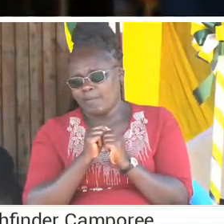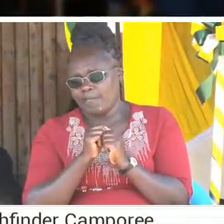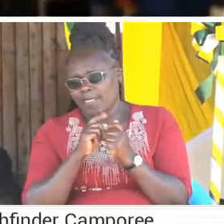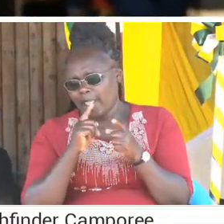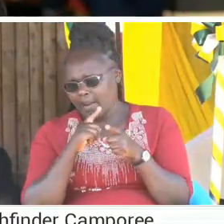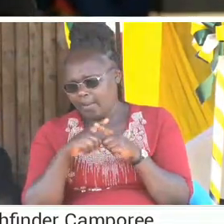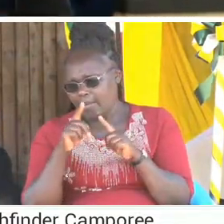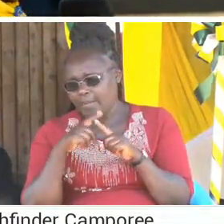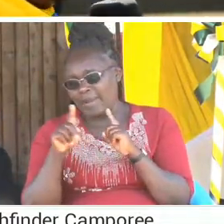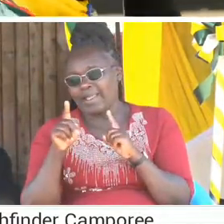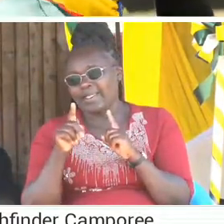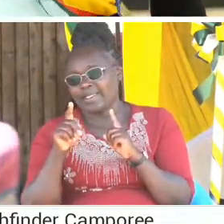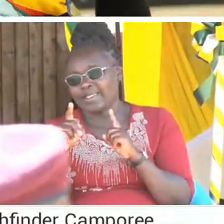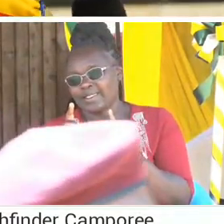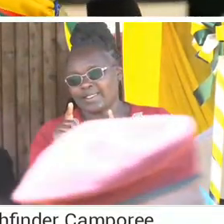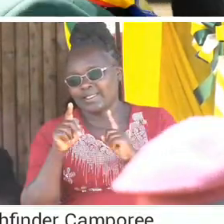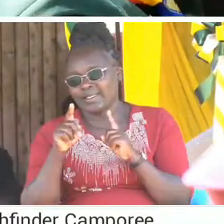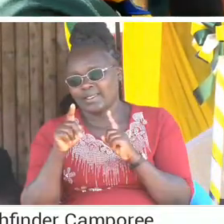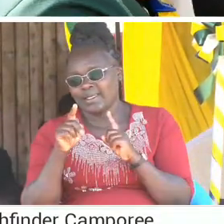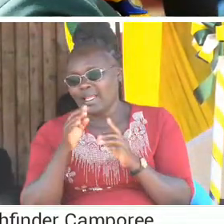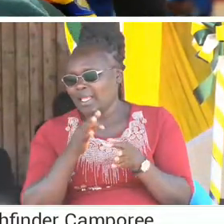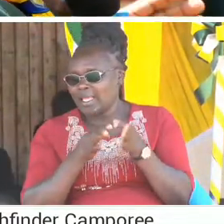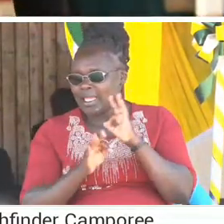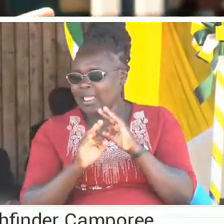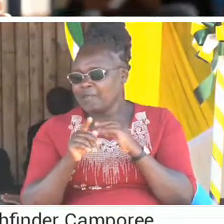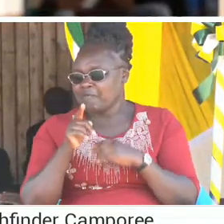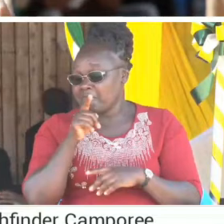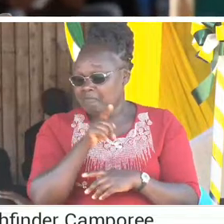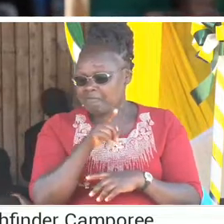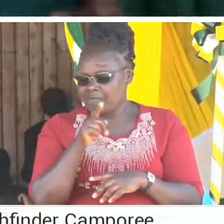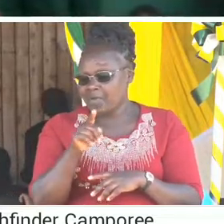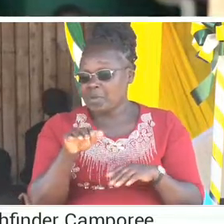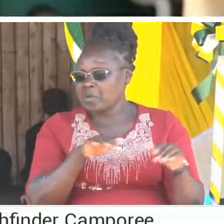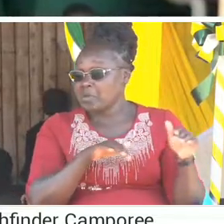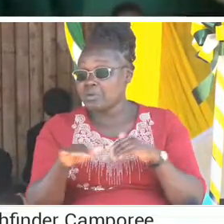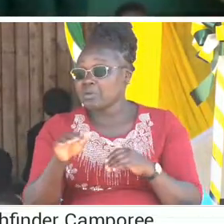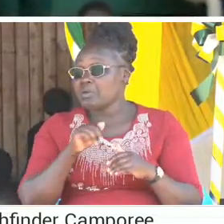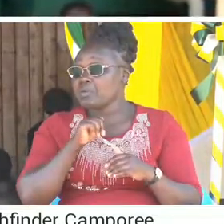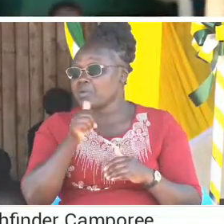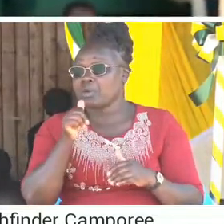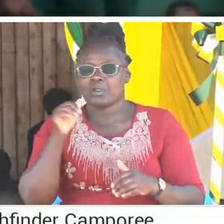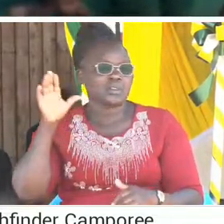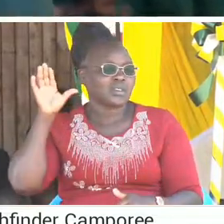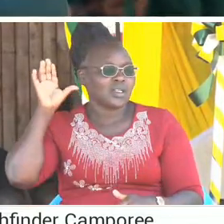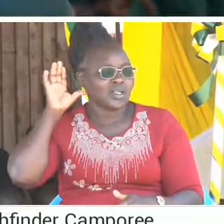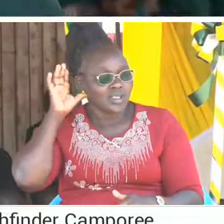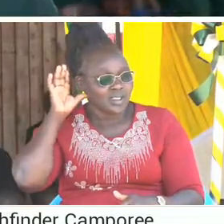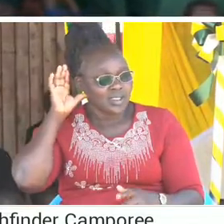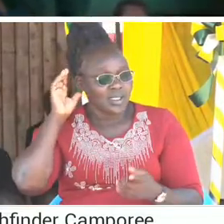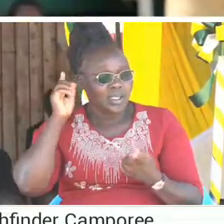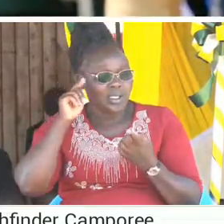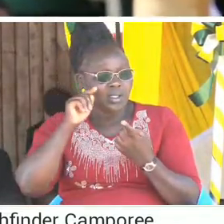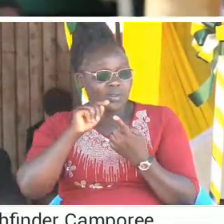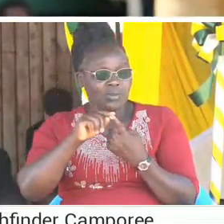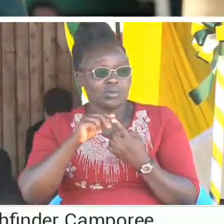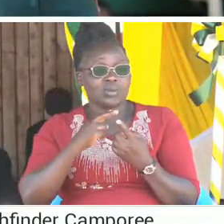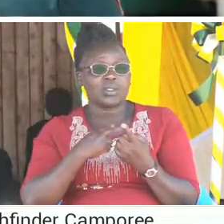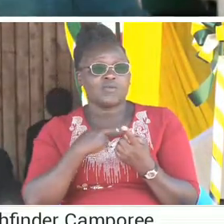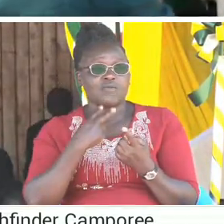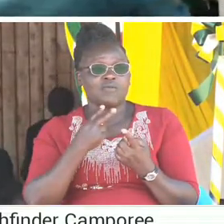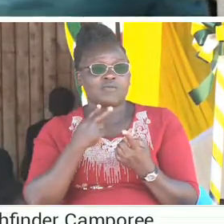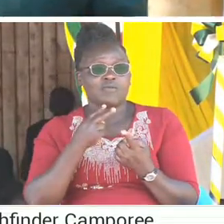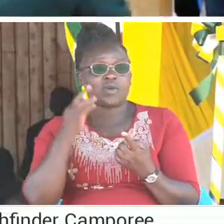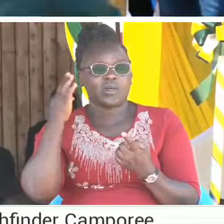Lakini itakuwa usipotaka kusikia sauti lakini ya Bwana. Lakini itakuwa hivi, sasa nisikilize wewe rafiki yangu ambaye tumekutanika leo